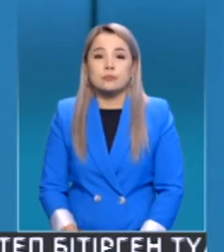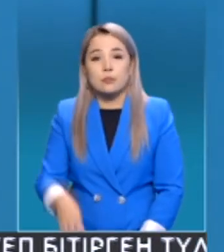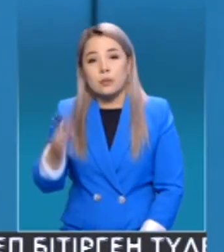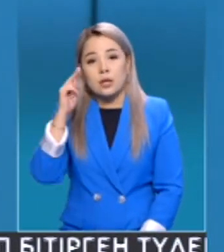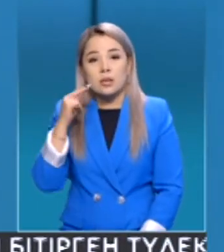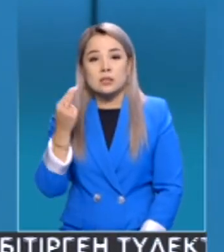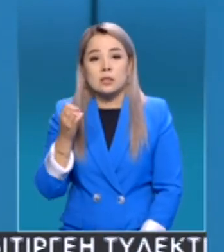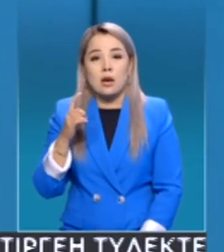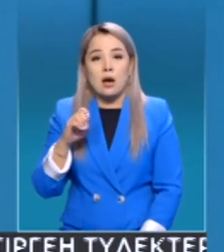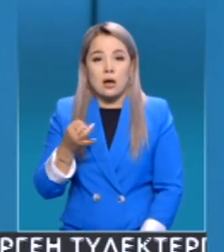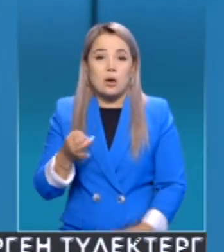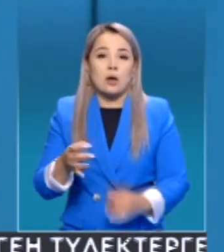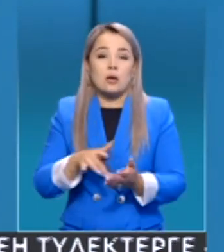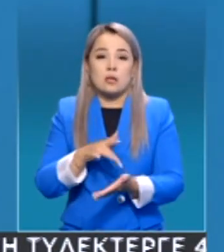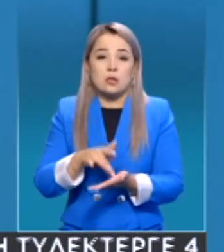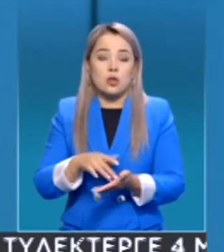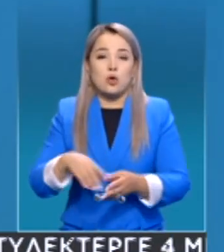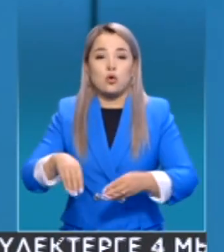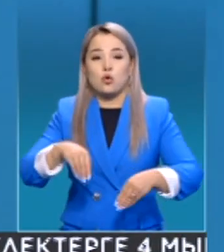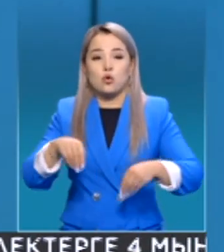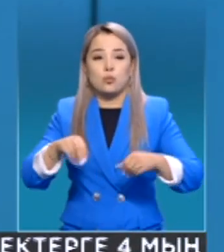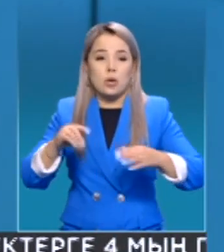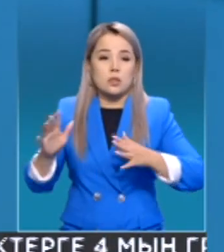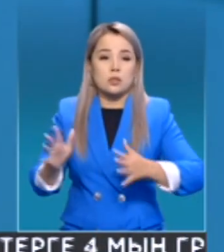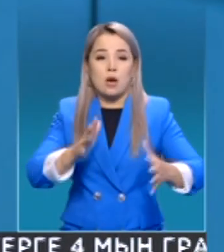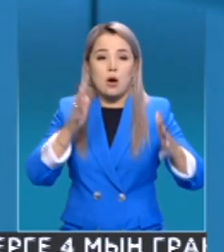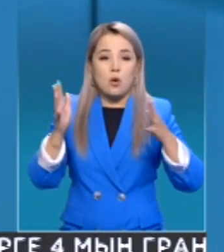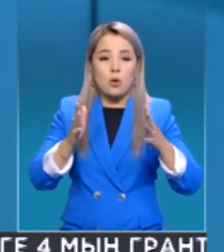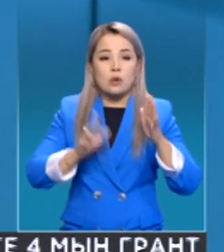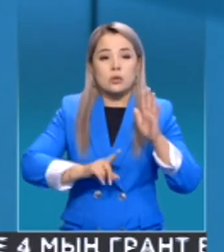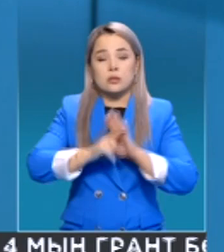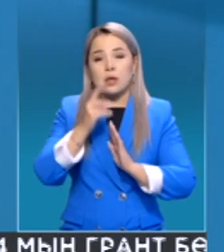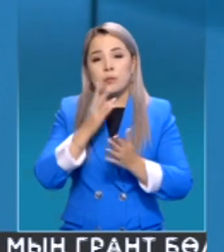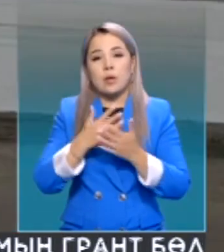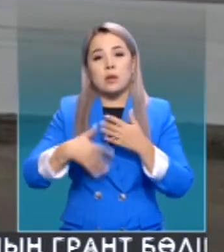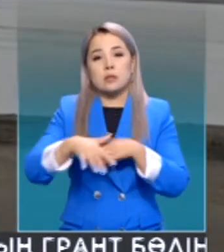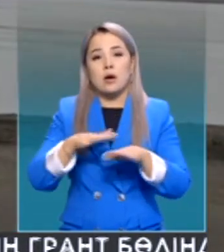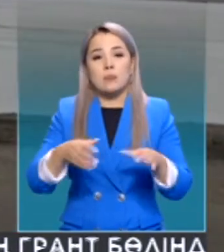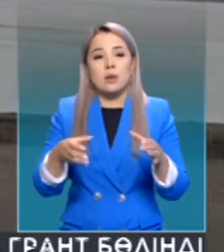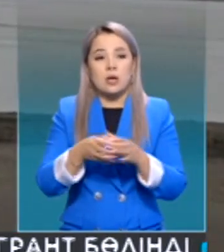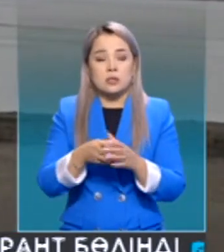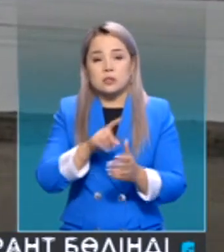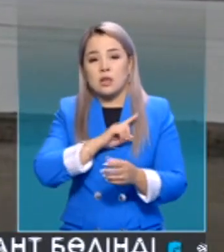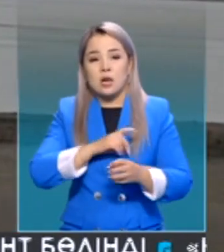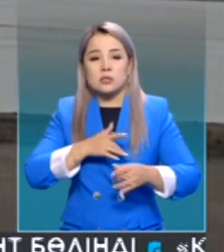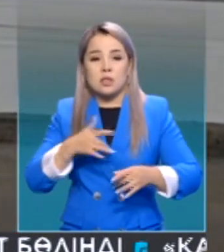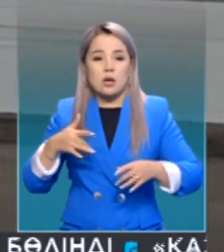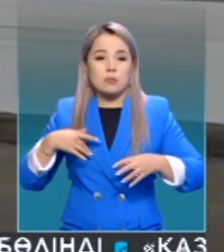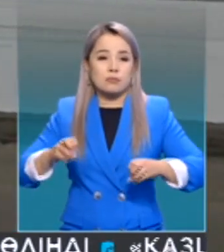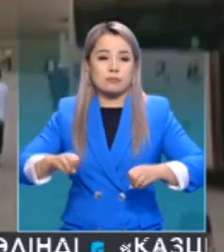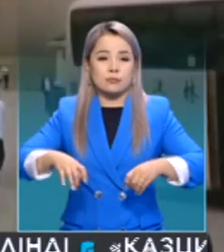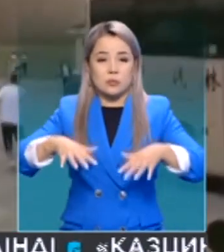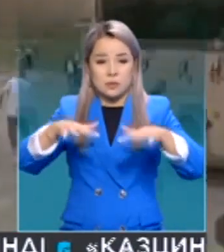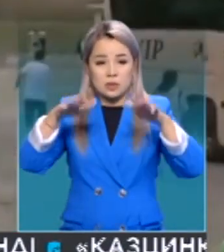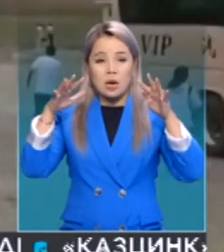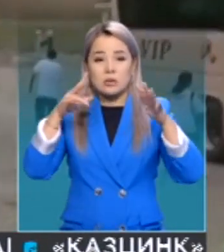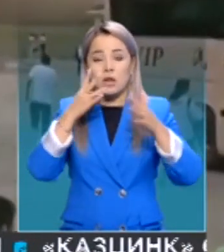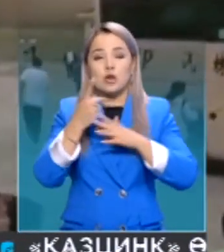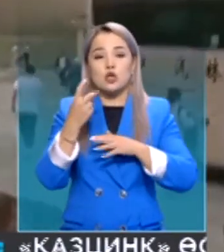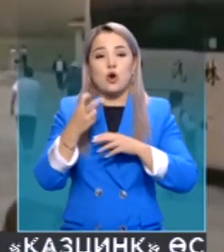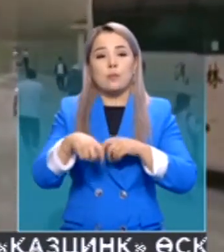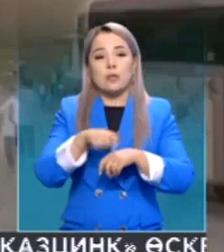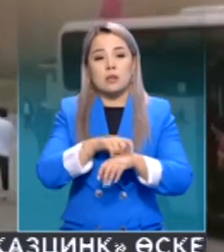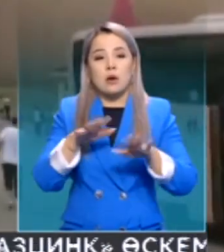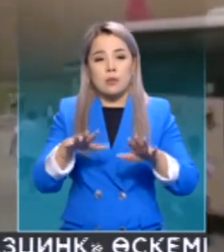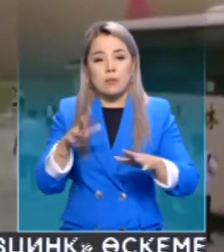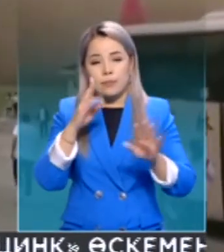Ал Қытайдың Цинхай провинциясында құмды дау көтерілді. Хайси Монгол Тибет автономиялық префектурасында шаң тозаң салдарынан 200 метрге дейінгі